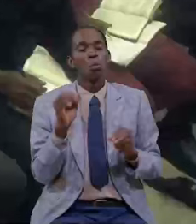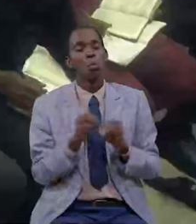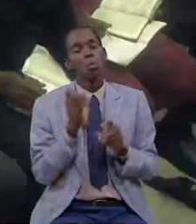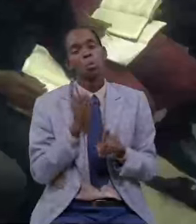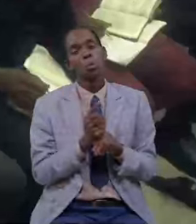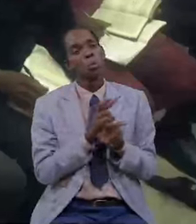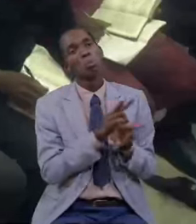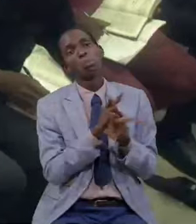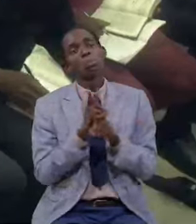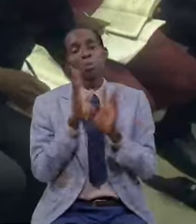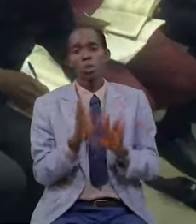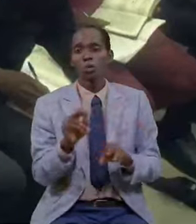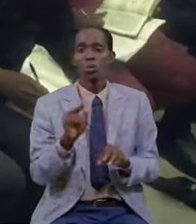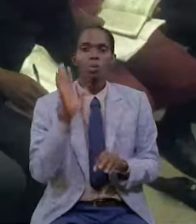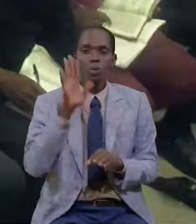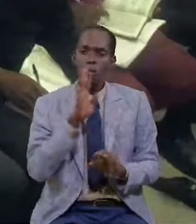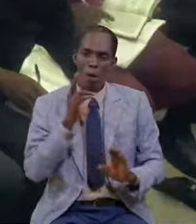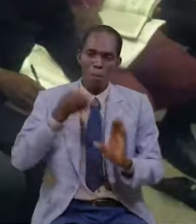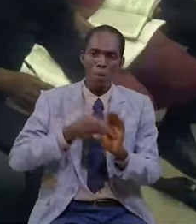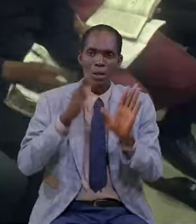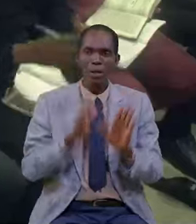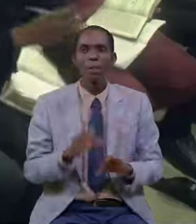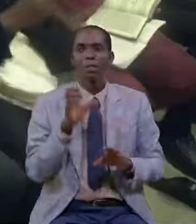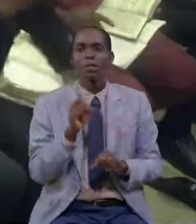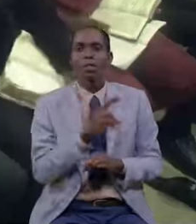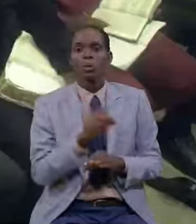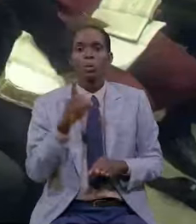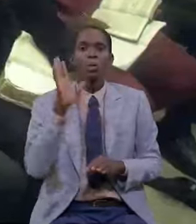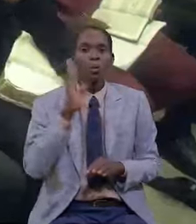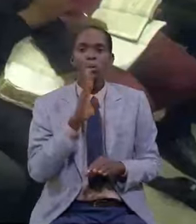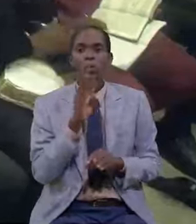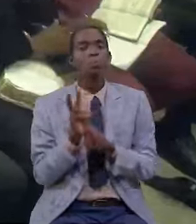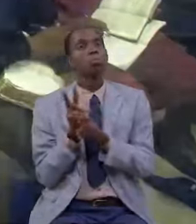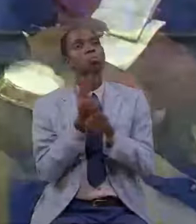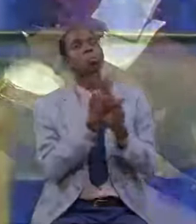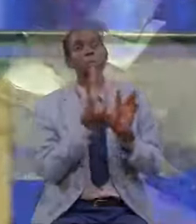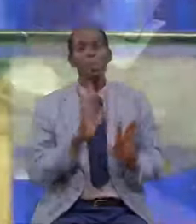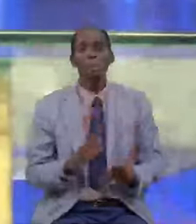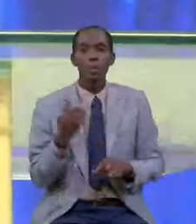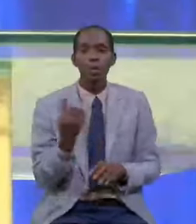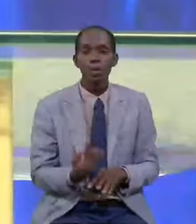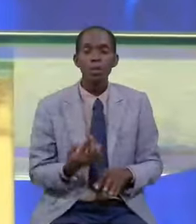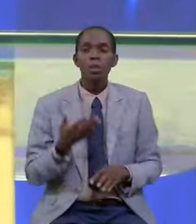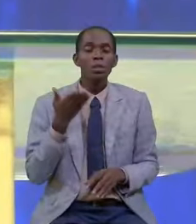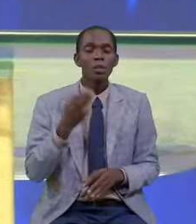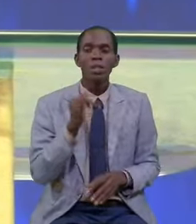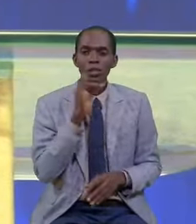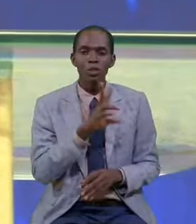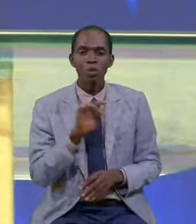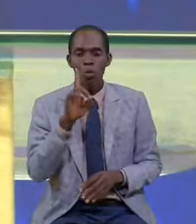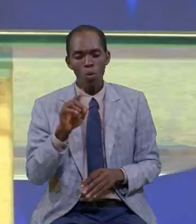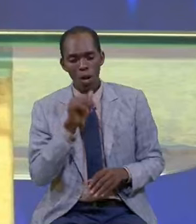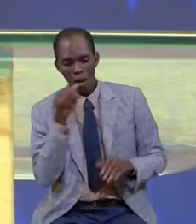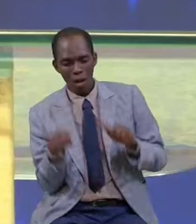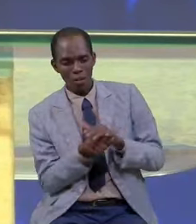soir, que vous deveniez participants. Il n'y a pas d'admirateur ce soir, que vous deveniez participants. Il n'y a personne